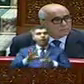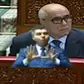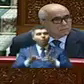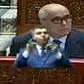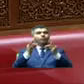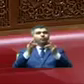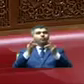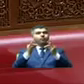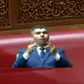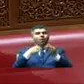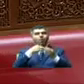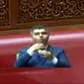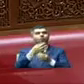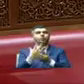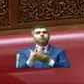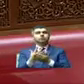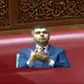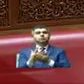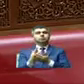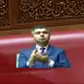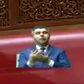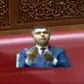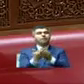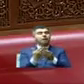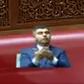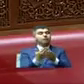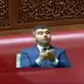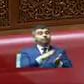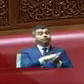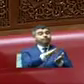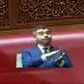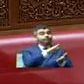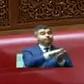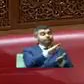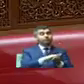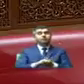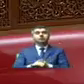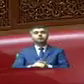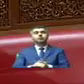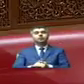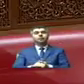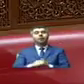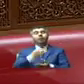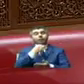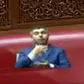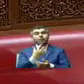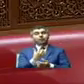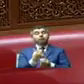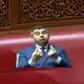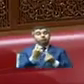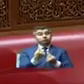بملف، احنا الآن داخلين في واحد الصيرورة ديال مقاربة تشاركية